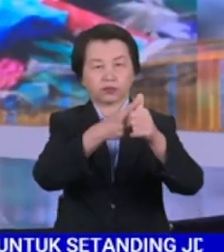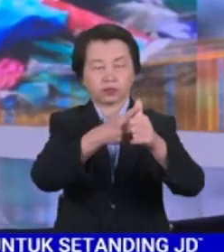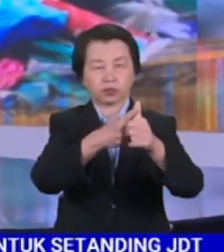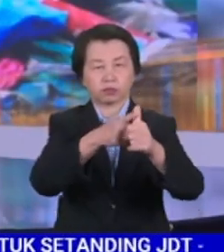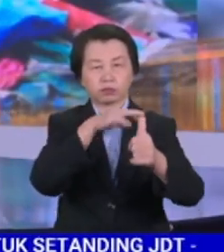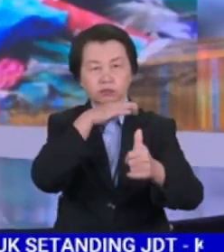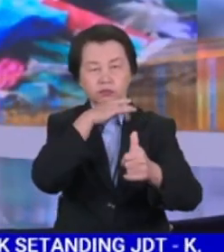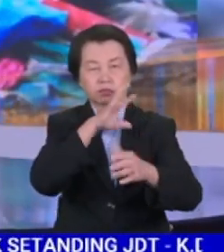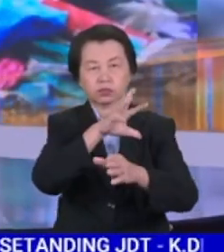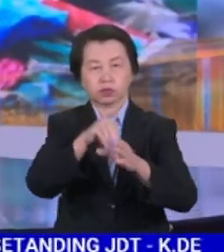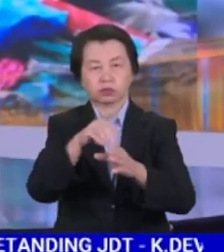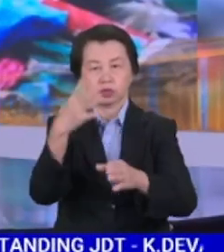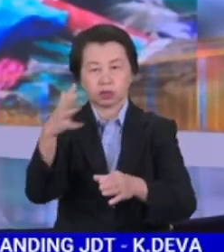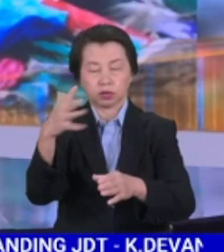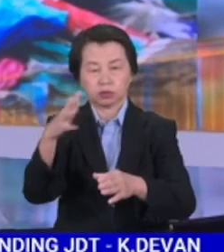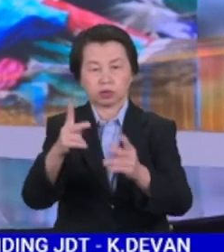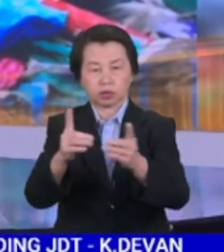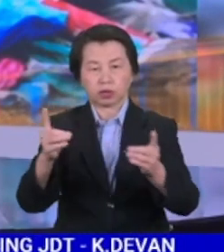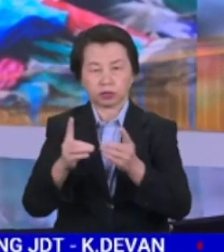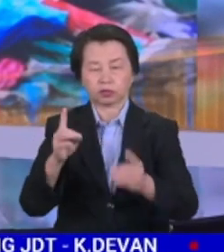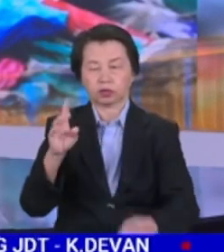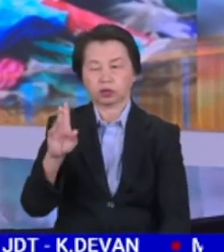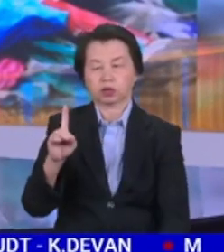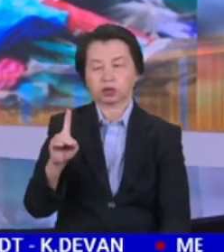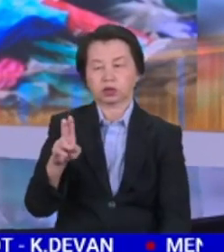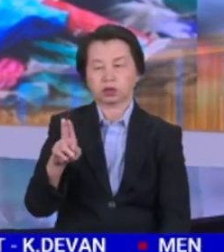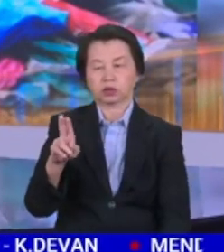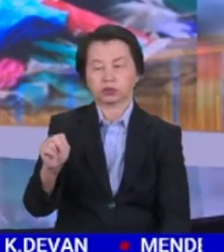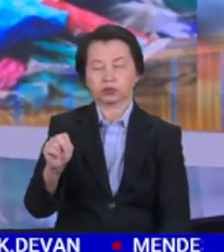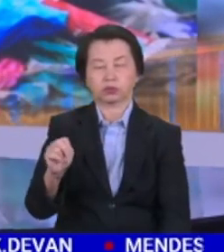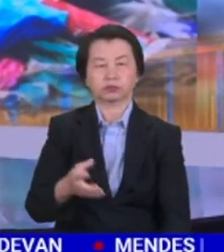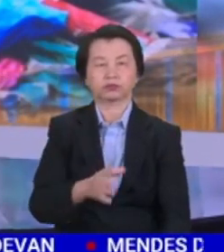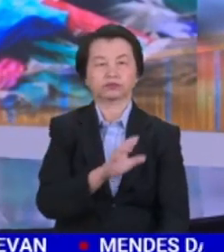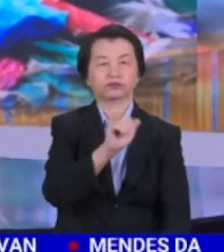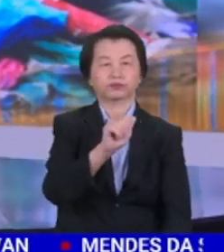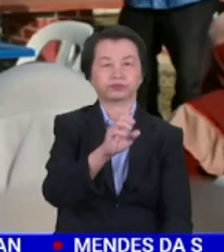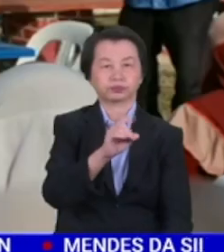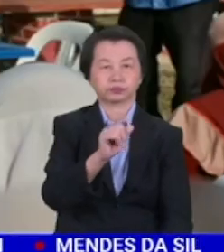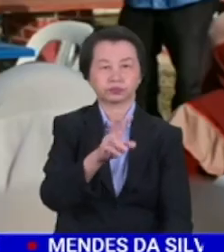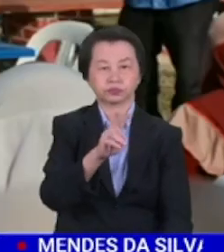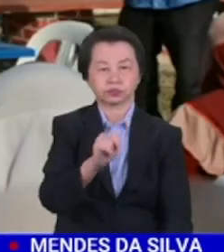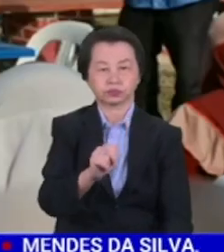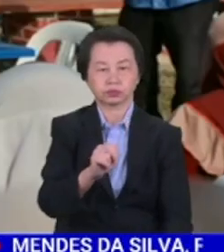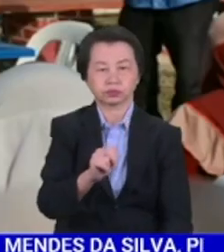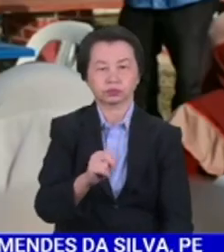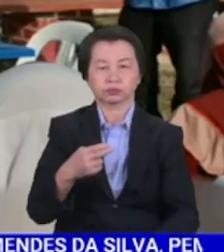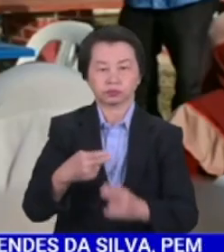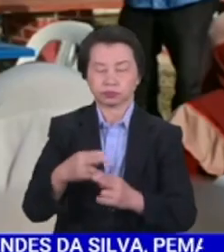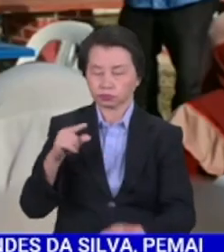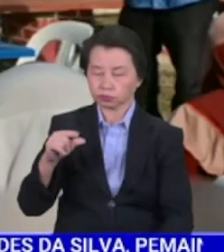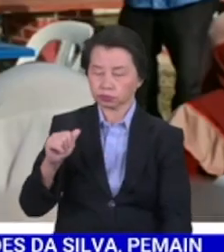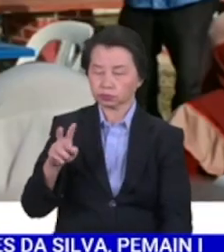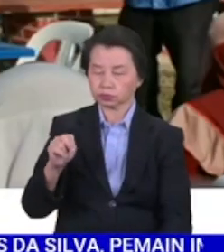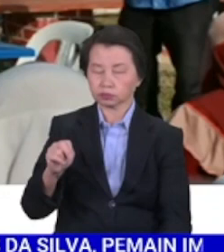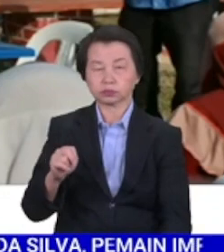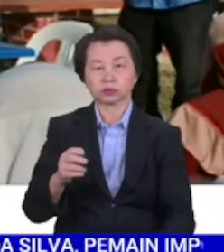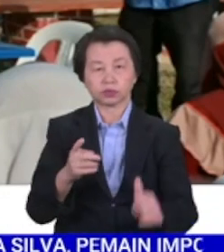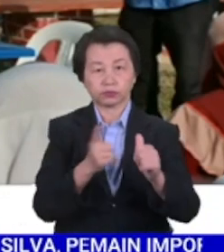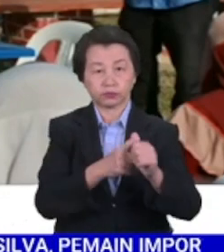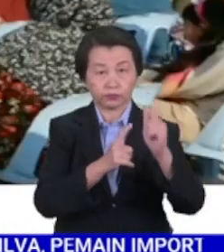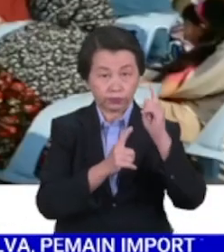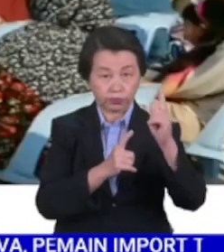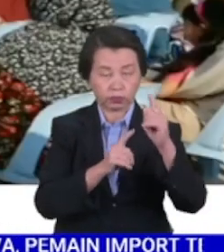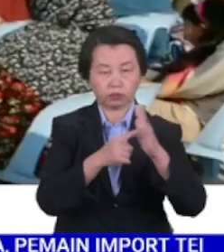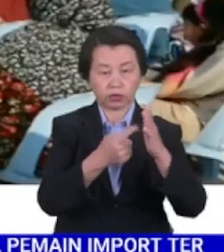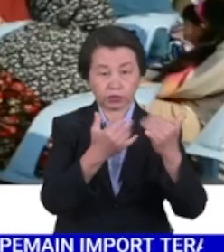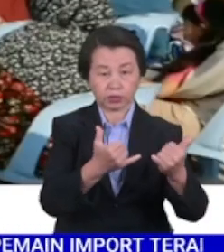pepejal melibatkan 15 kawasan Dewan Undangan Negeri. Menurut Adun Indra Kayangan, Gan Ailing, fasa 1 yang bermula